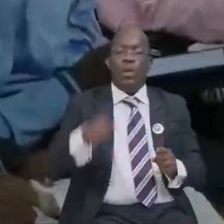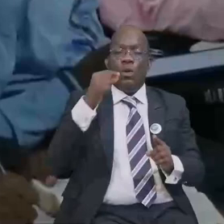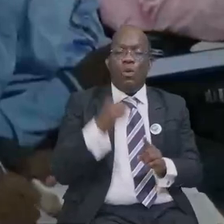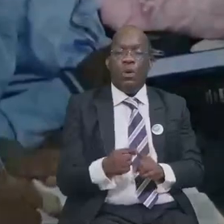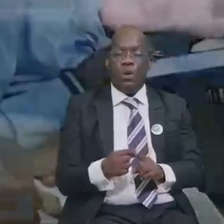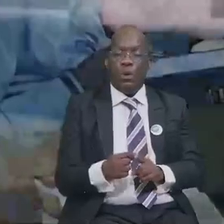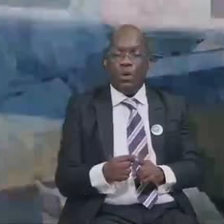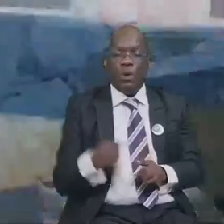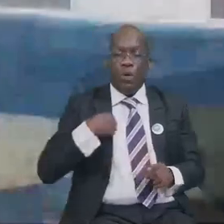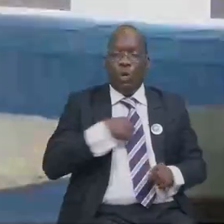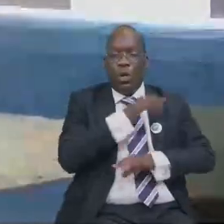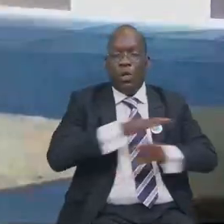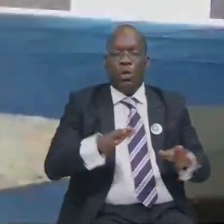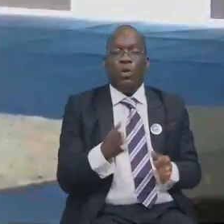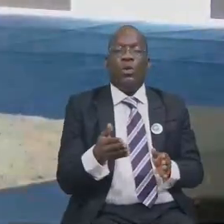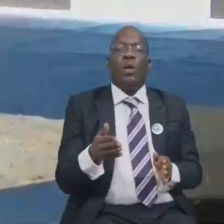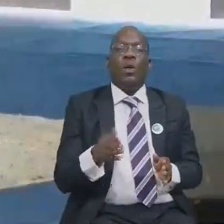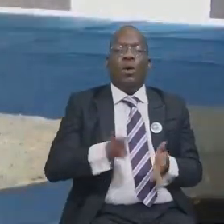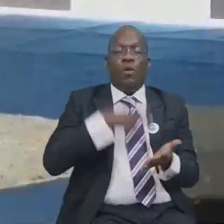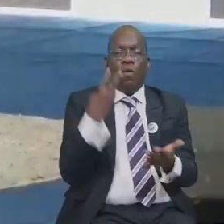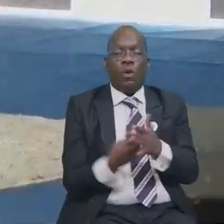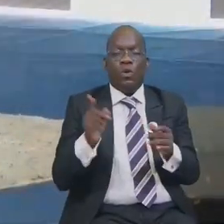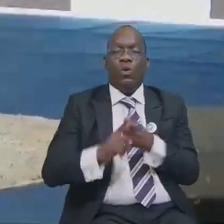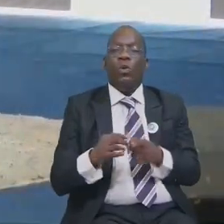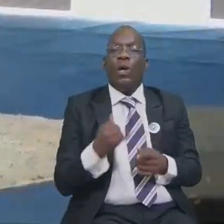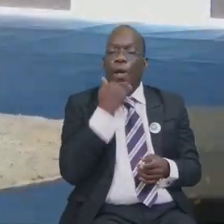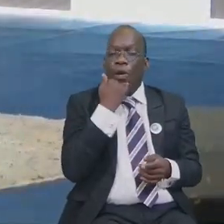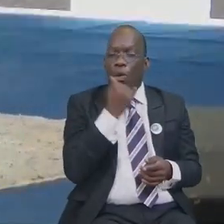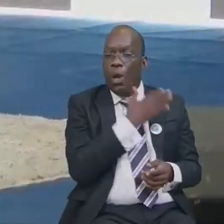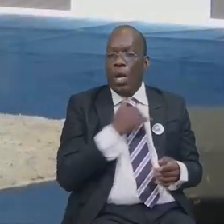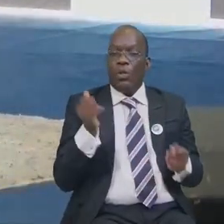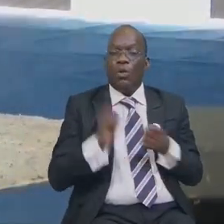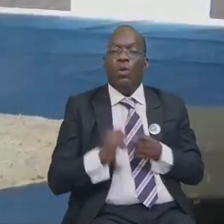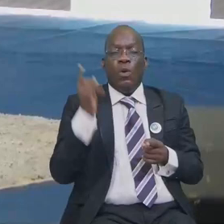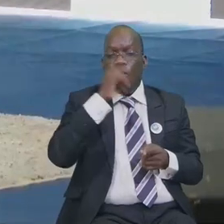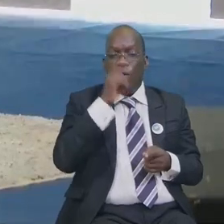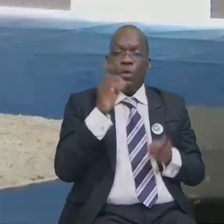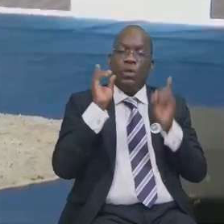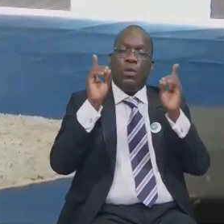On ne bascule pas dans l'erreur, dans la fausse doctrine. Nous ne basculons pas